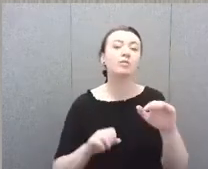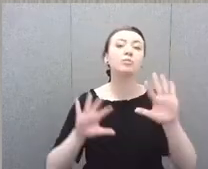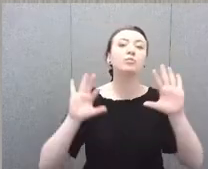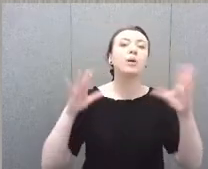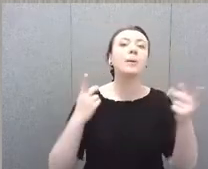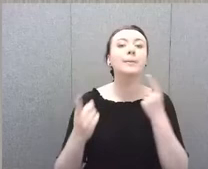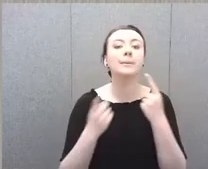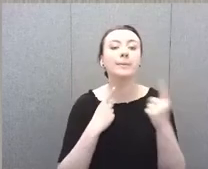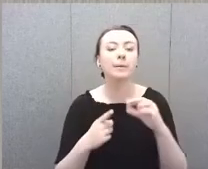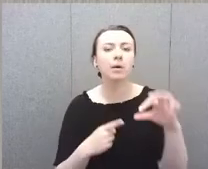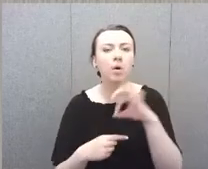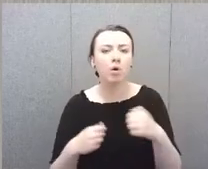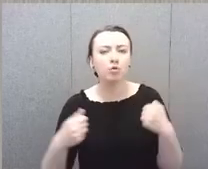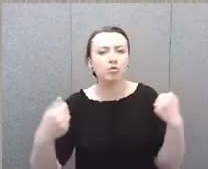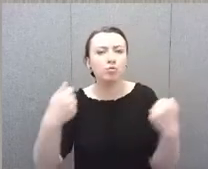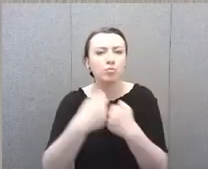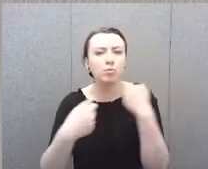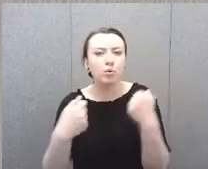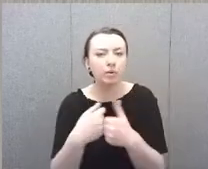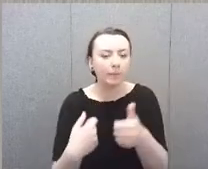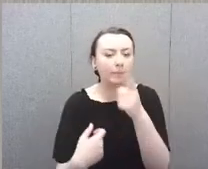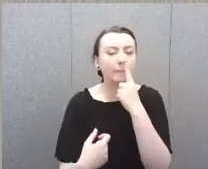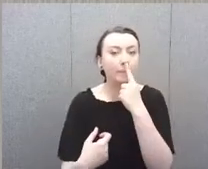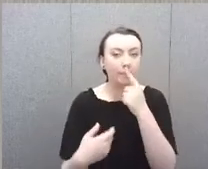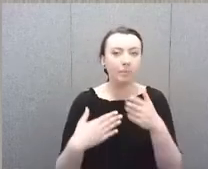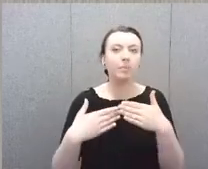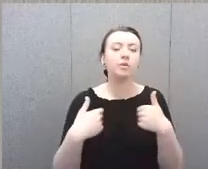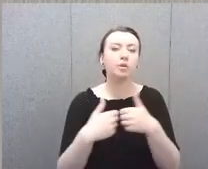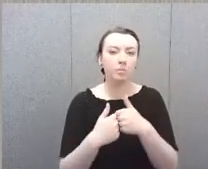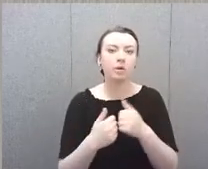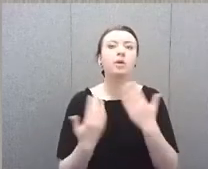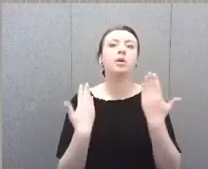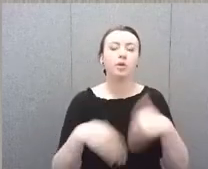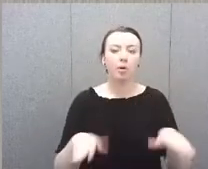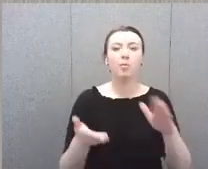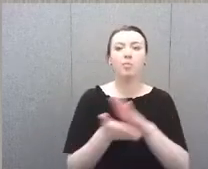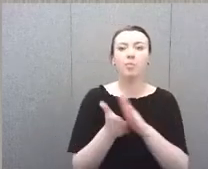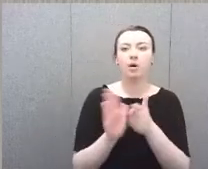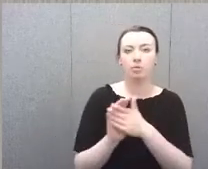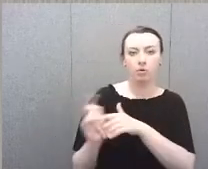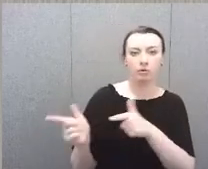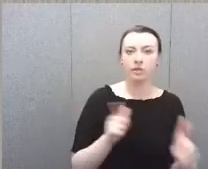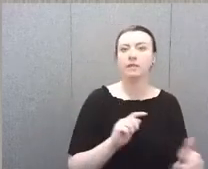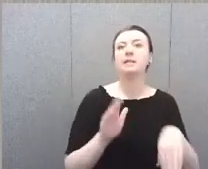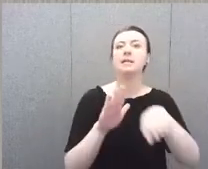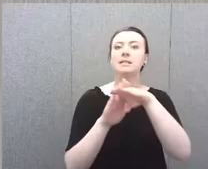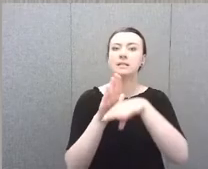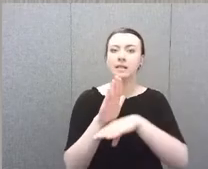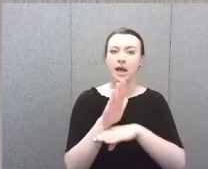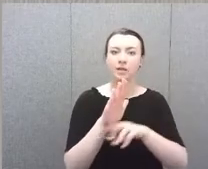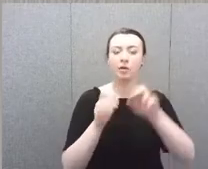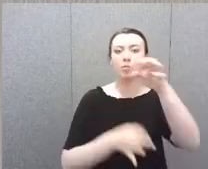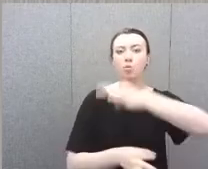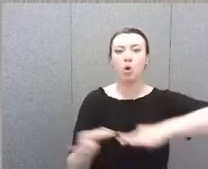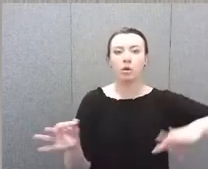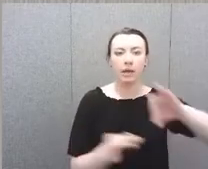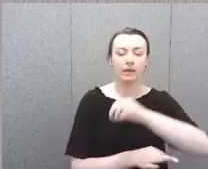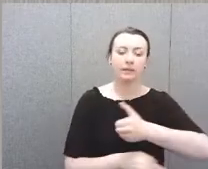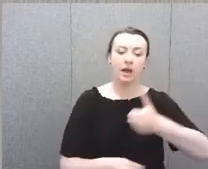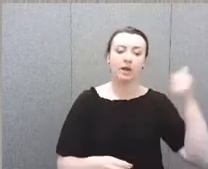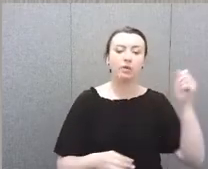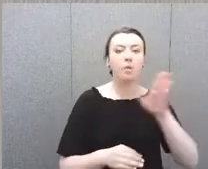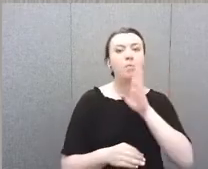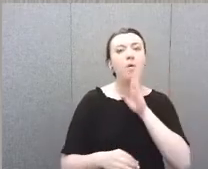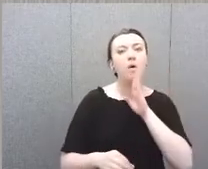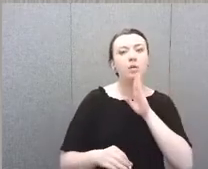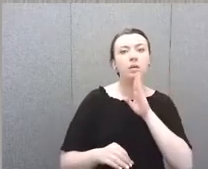от насилия. Если бы мы говорили про домашнее насилие, мы уже подготовили проект закона, который должен лучше